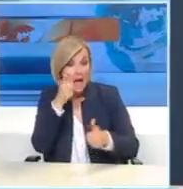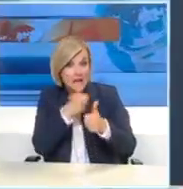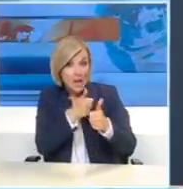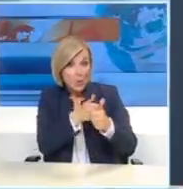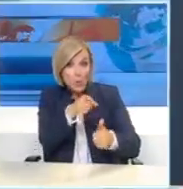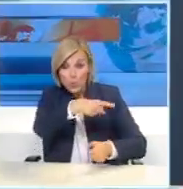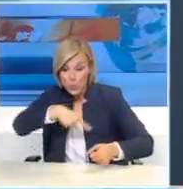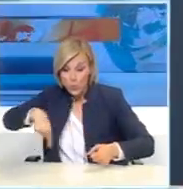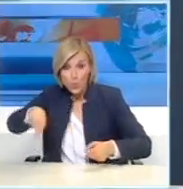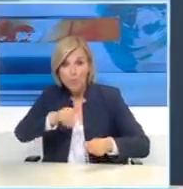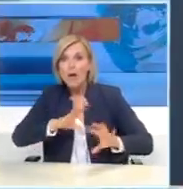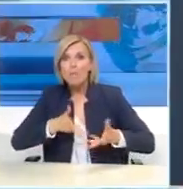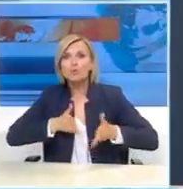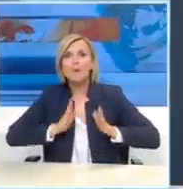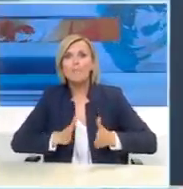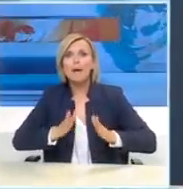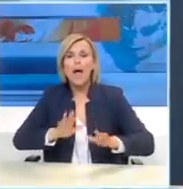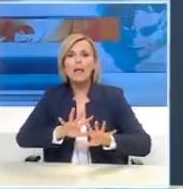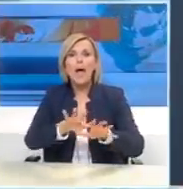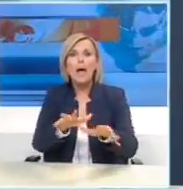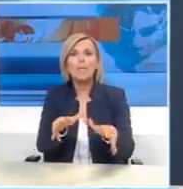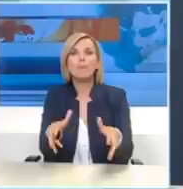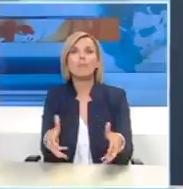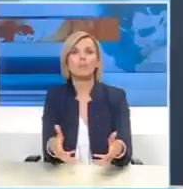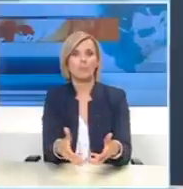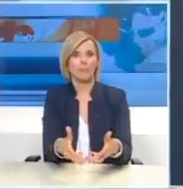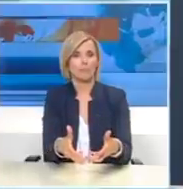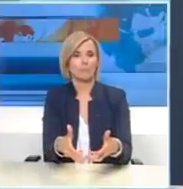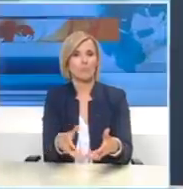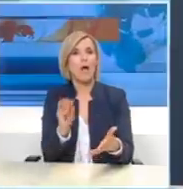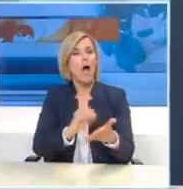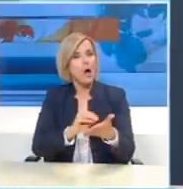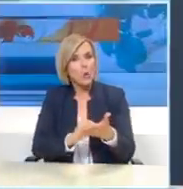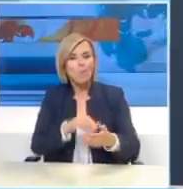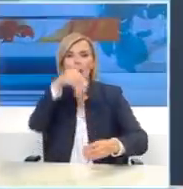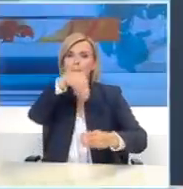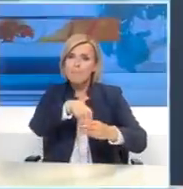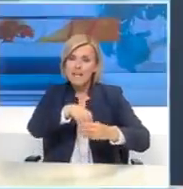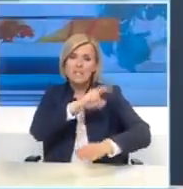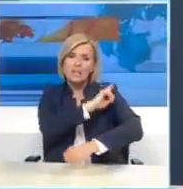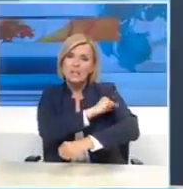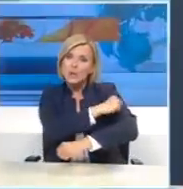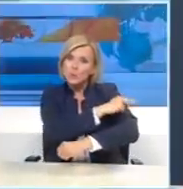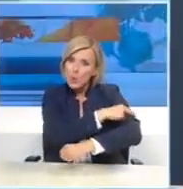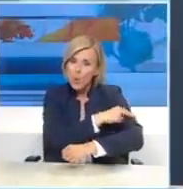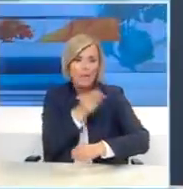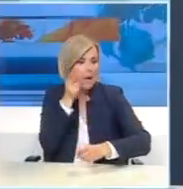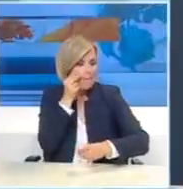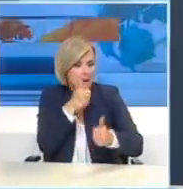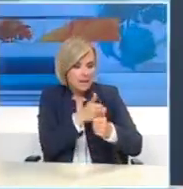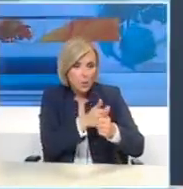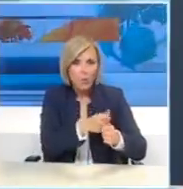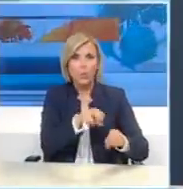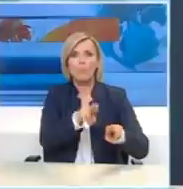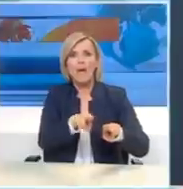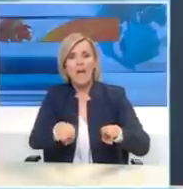αυτό το εργαλείο την πορεία της επιδημίας στη χώρα μας και να παρακολουθούμε και τα νοσηλευόμενα περιστατικά όπως κάναμε μέχρι τώρα και ενδεχομένως τυχόν